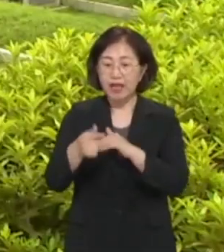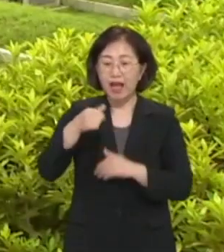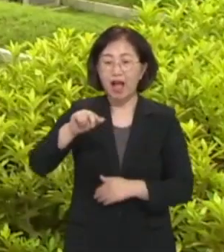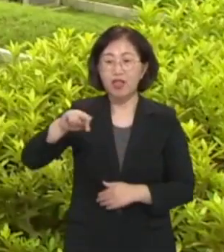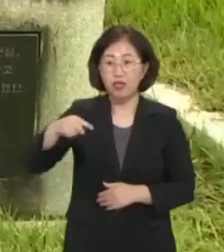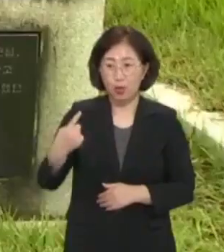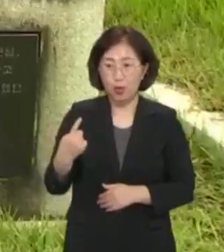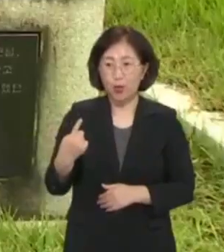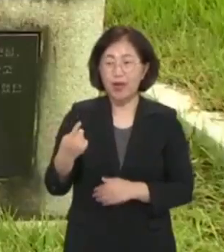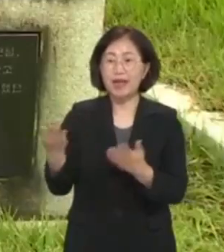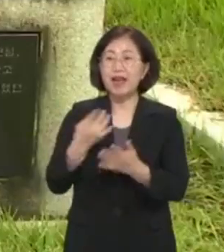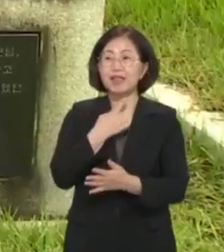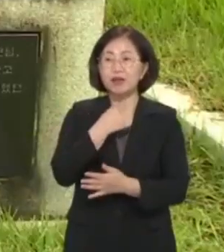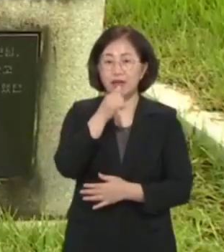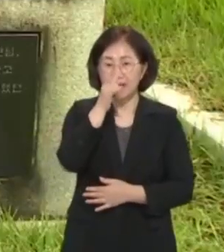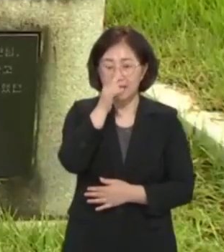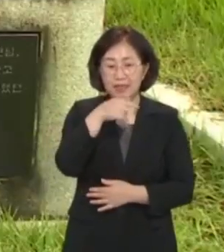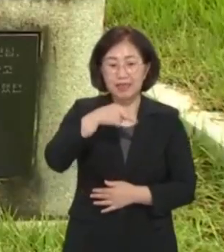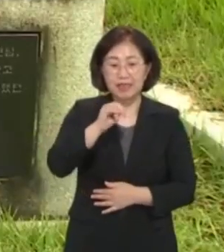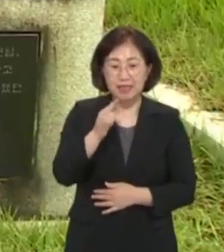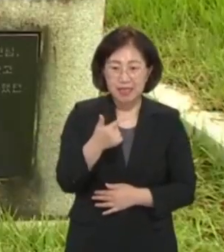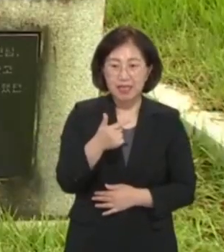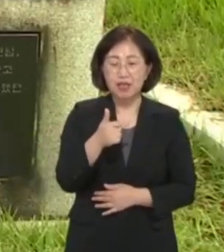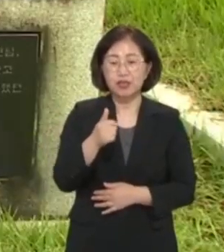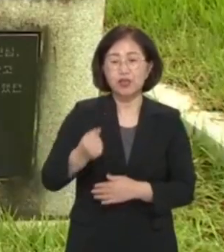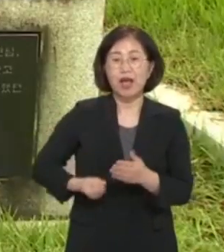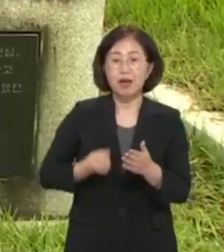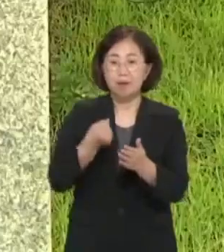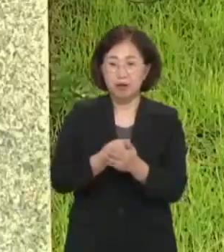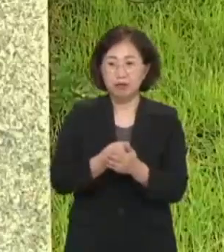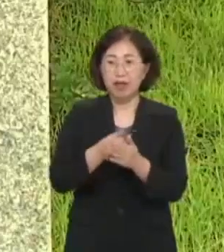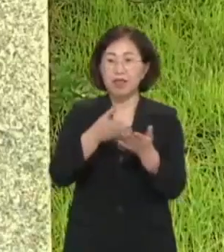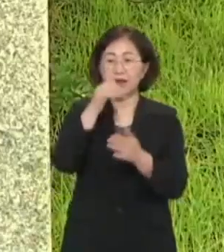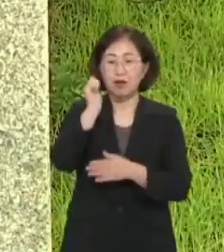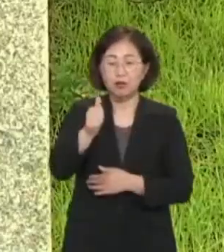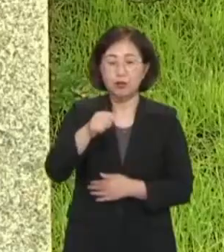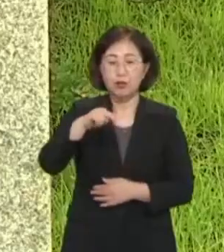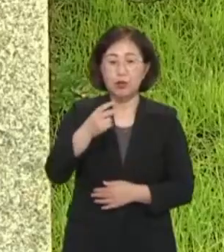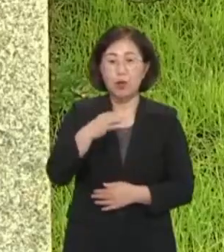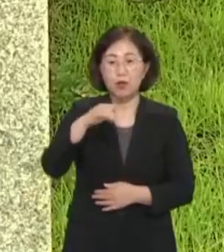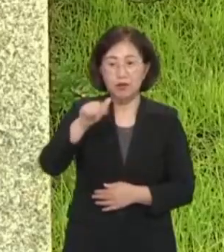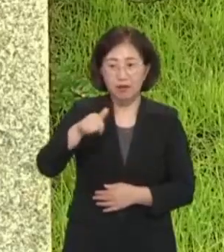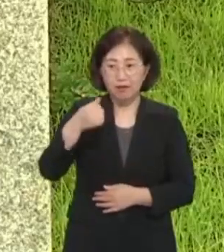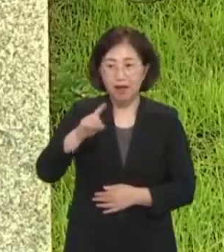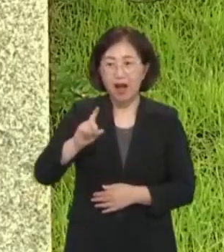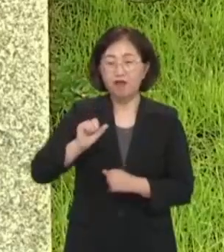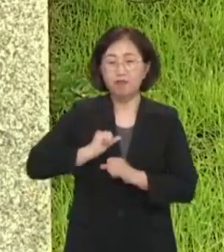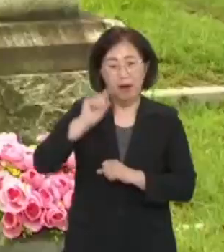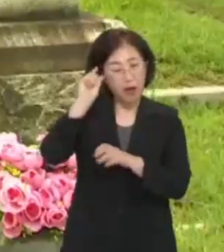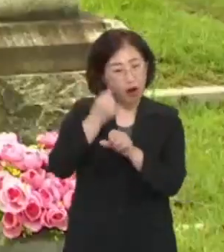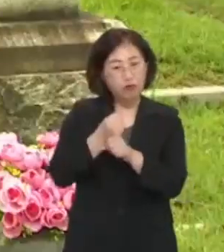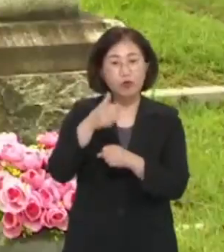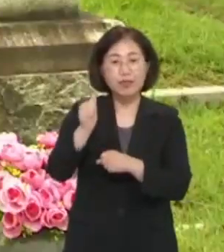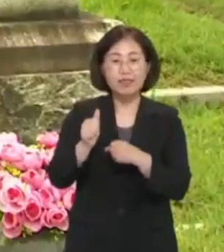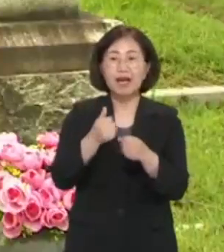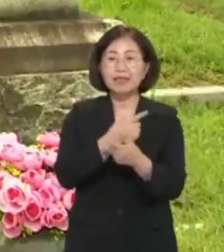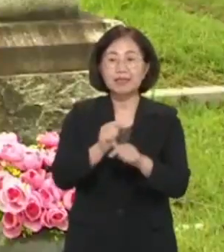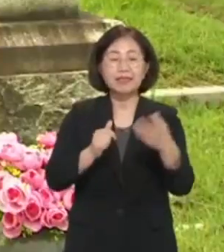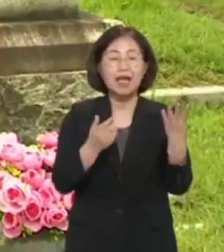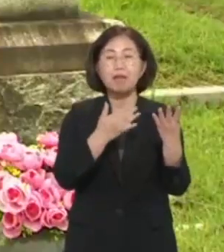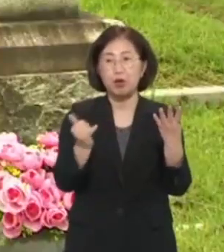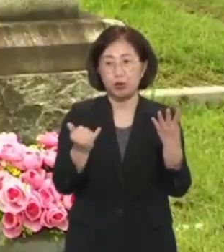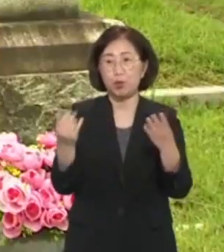때 복무 이력이 있는 신현준 초대 해병대 사령관과 송석하 전 국방연구원장 등 4명도